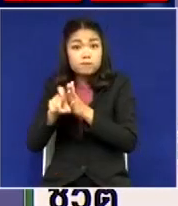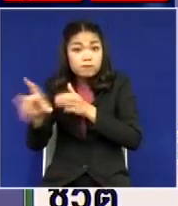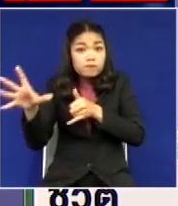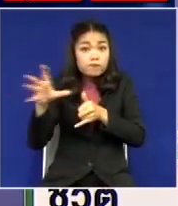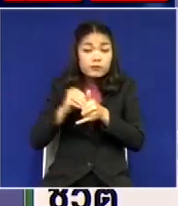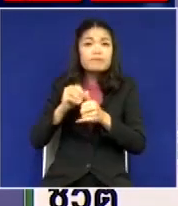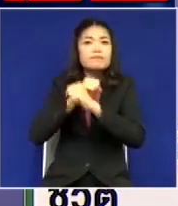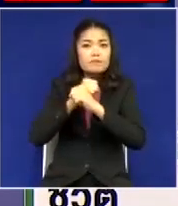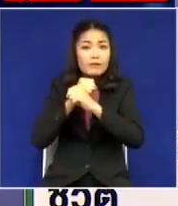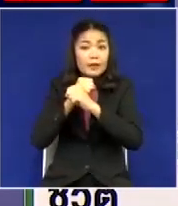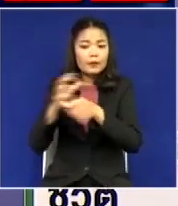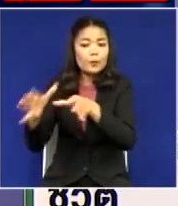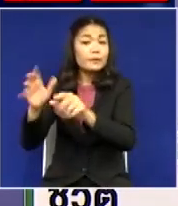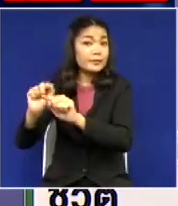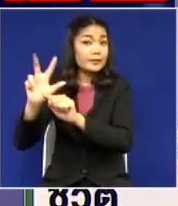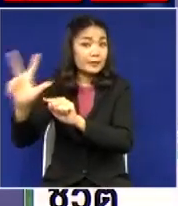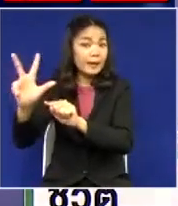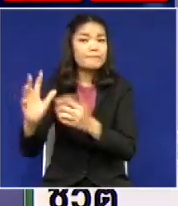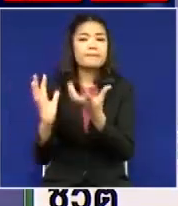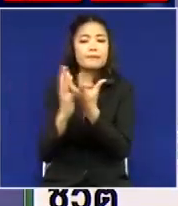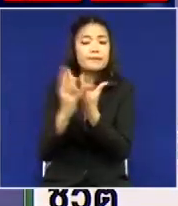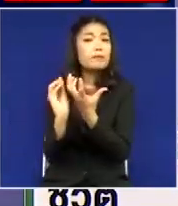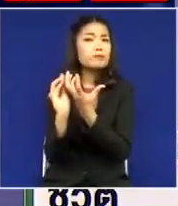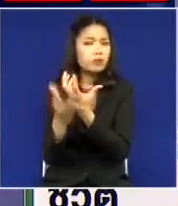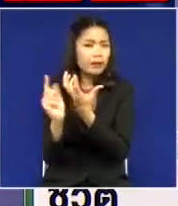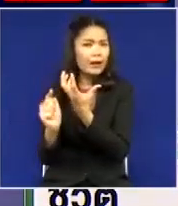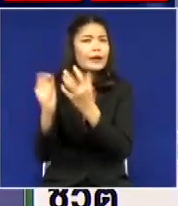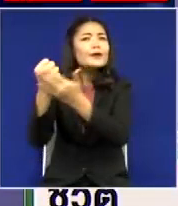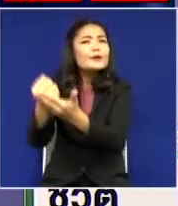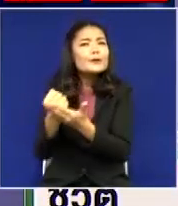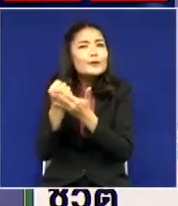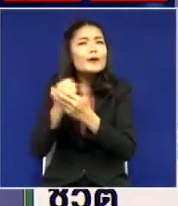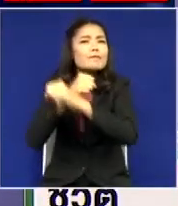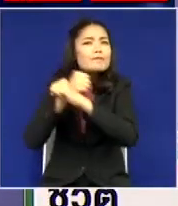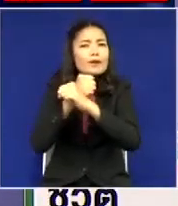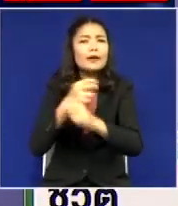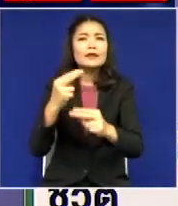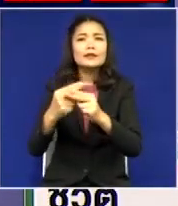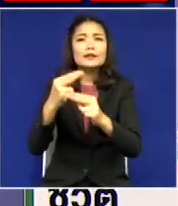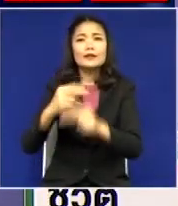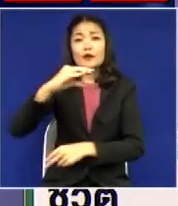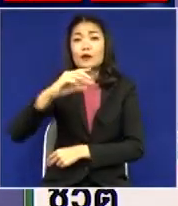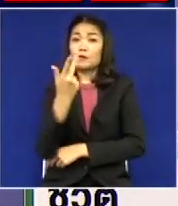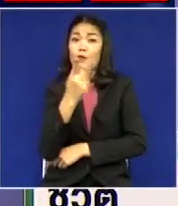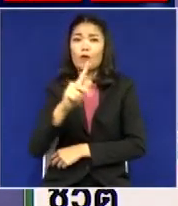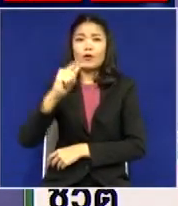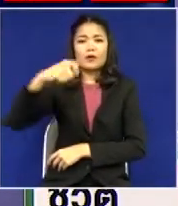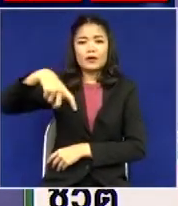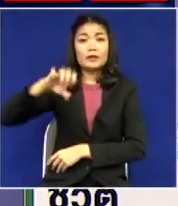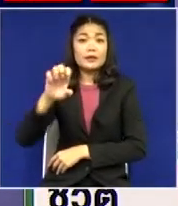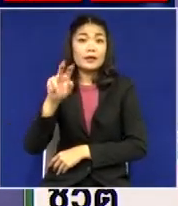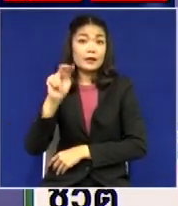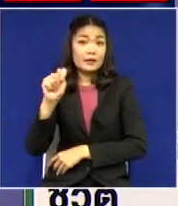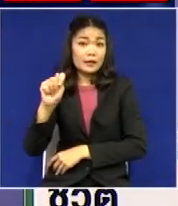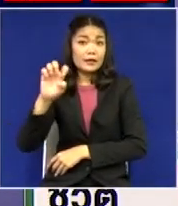ครับเราพบว่าผักผลไม้ที่สำคัญที่มีสารโคสตินนะครับอย่างเช่นหอมแดงนะครับหอม